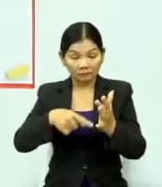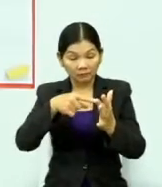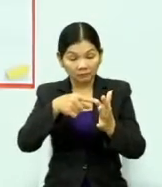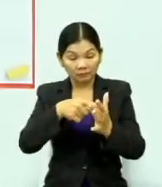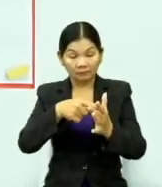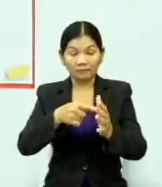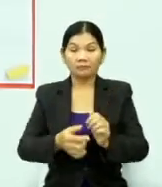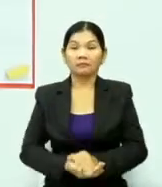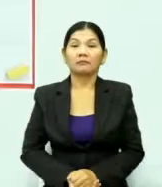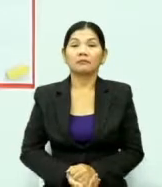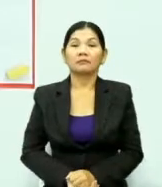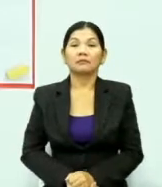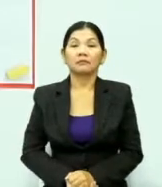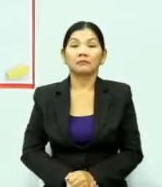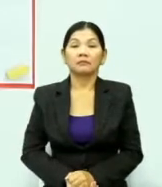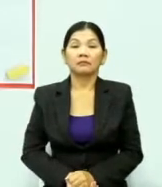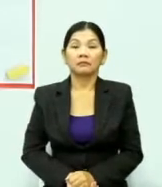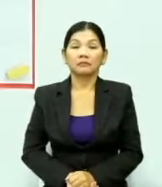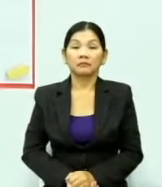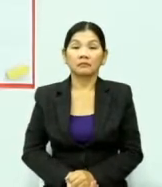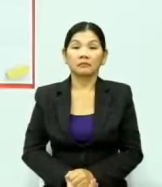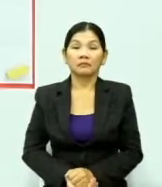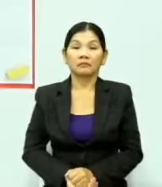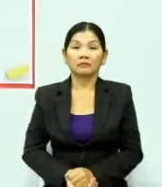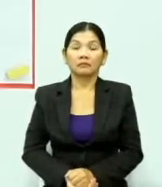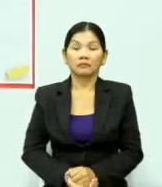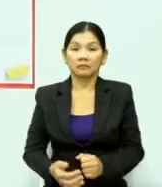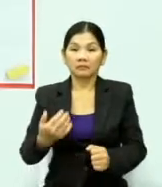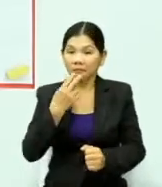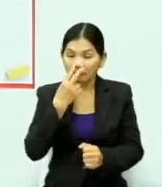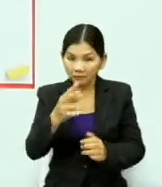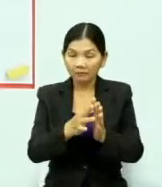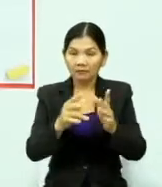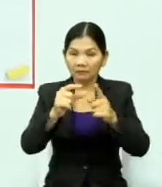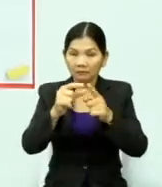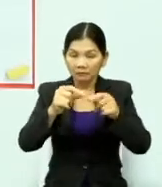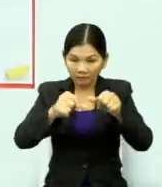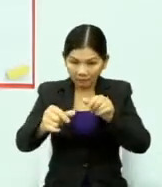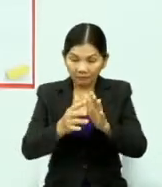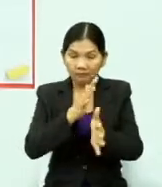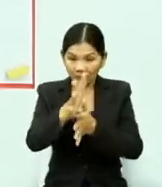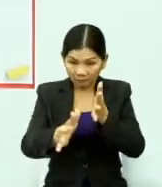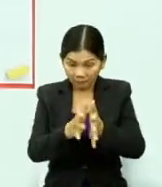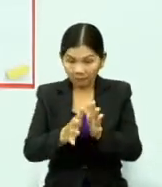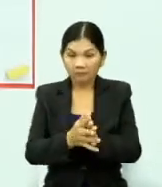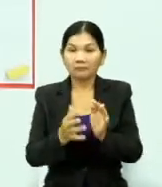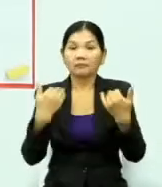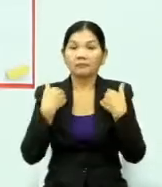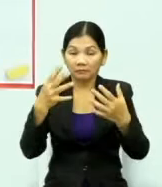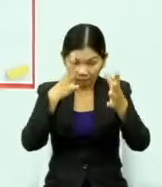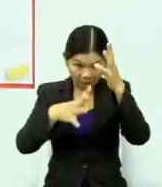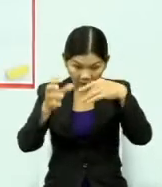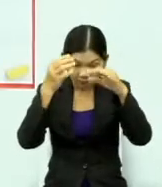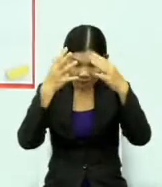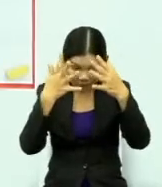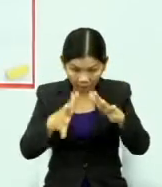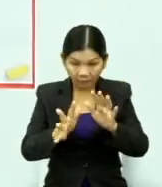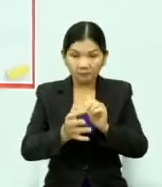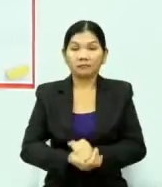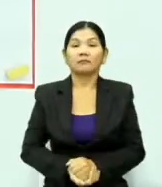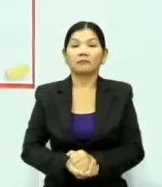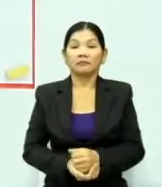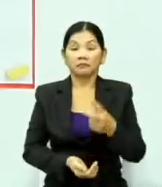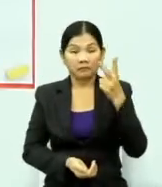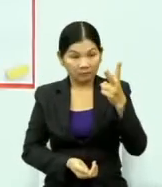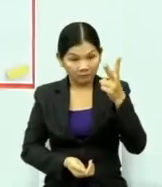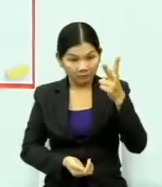Kế, kế. Chà, chẳng. Bịa bằng to này con ăn rùa chứ con. Nhưng riêng rùa vậy. Bịa tì bì